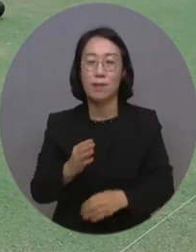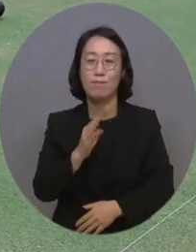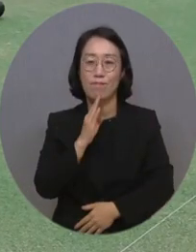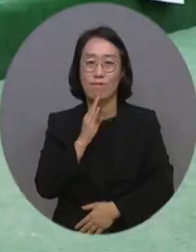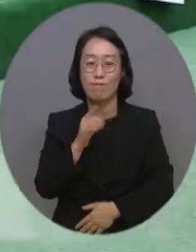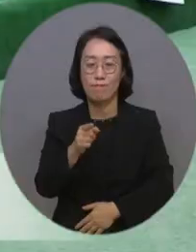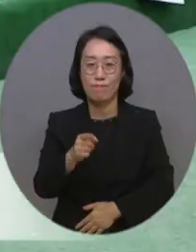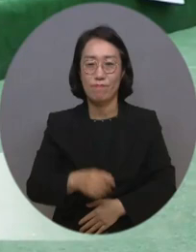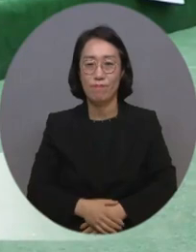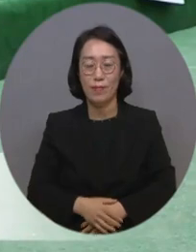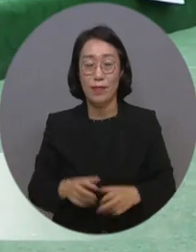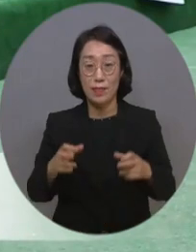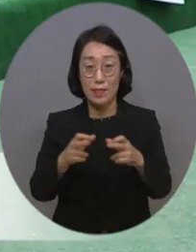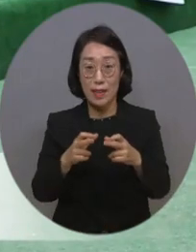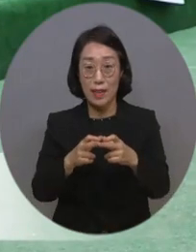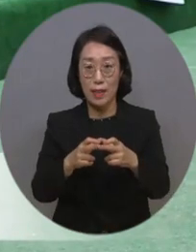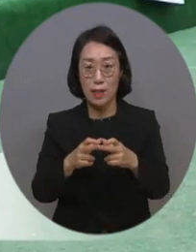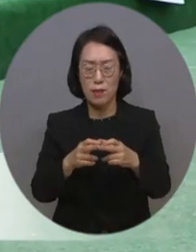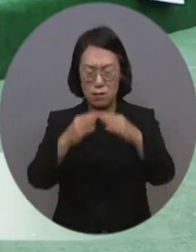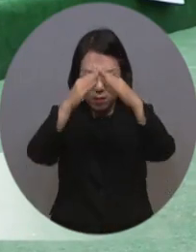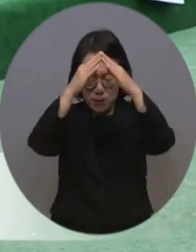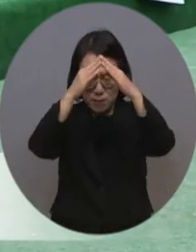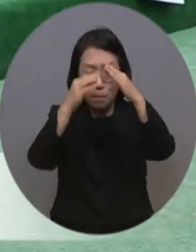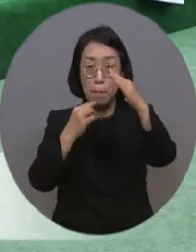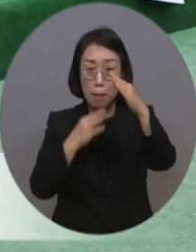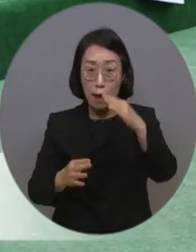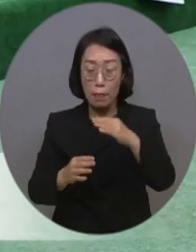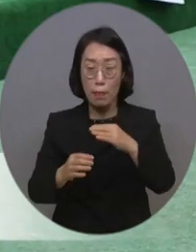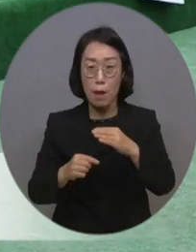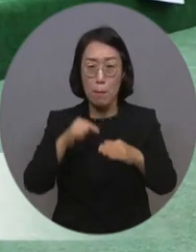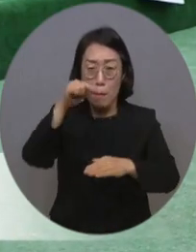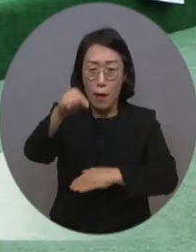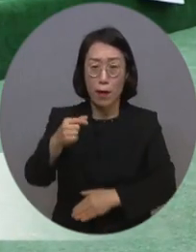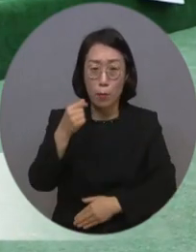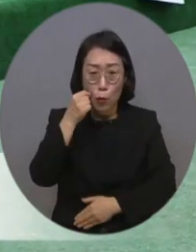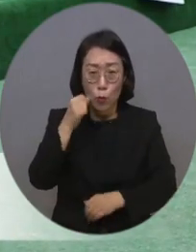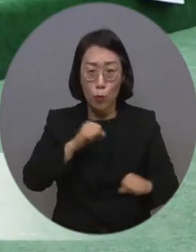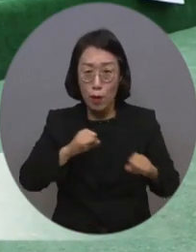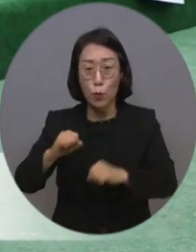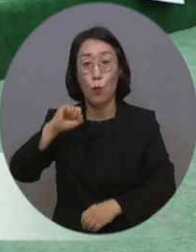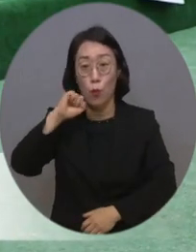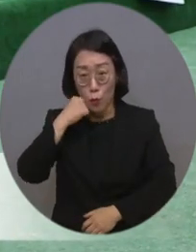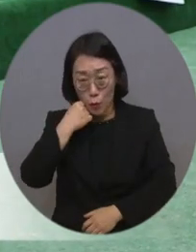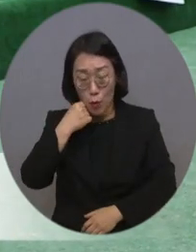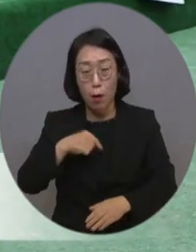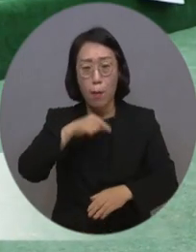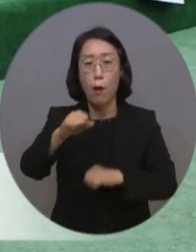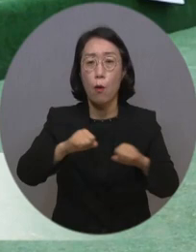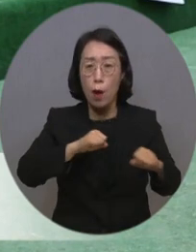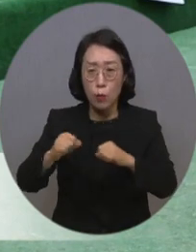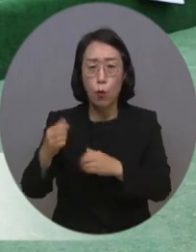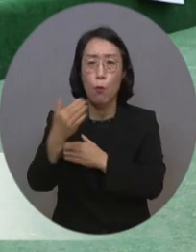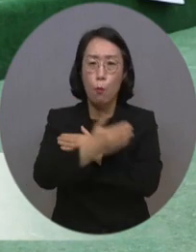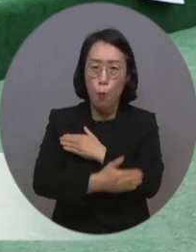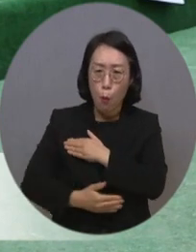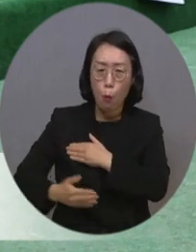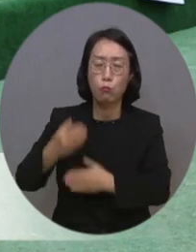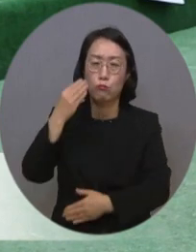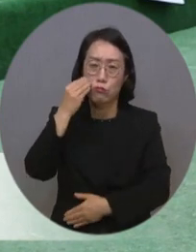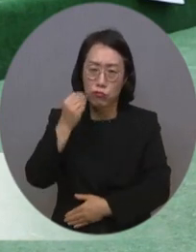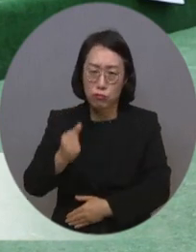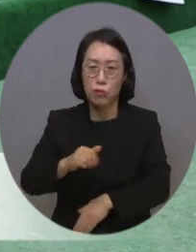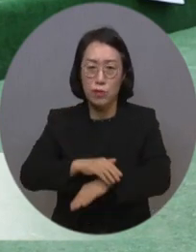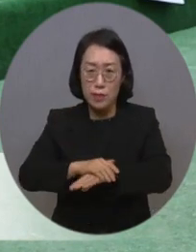하나입니다. 장애인이나 집안에서 나와 활동을 못하잖아요. 그래 밖에 나와서 활동을 해야지만 모든 근육이 활성화가